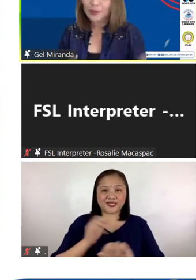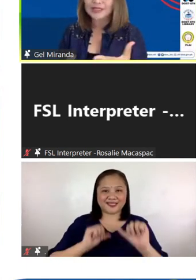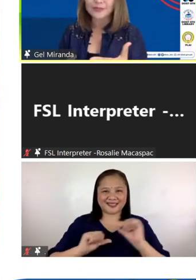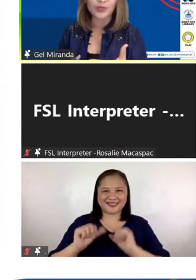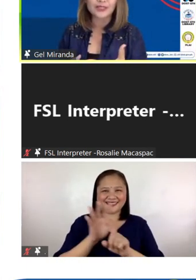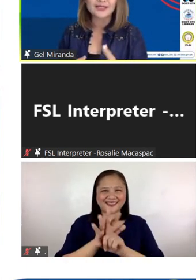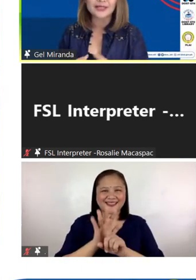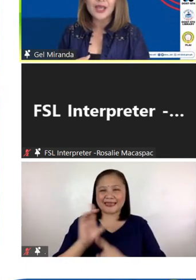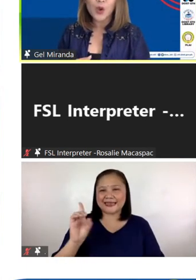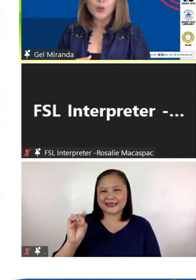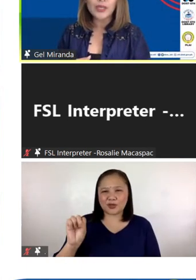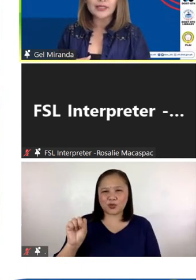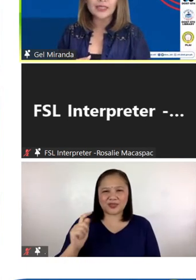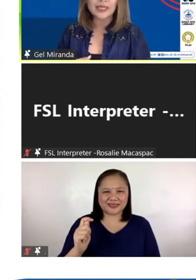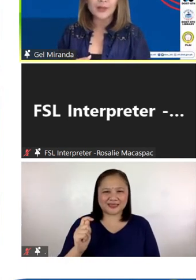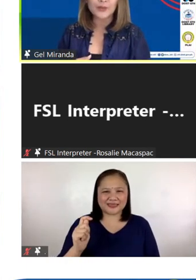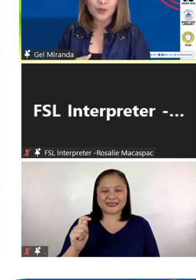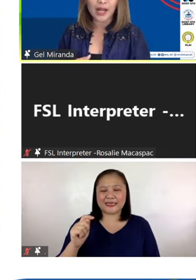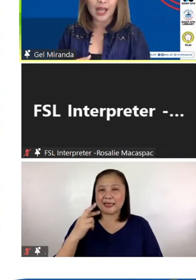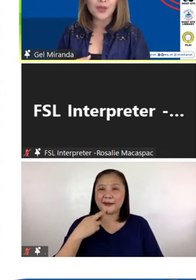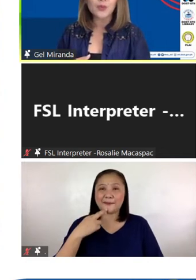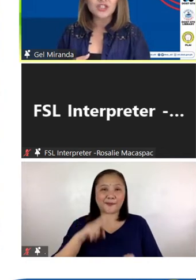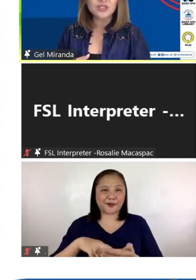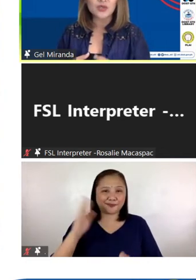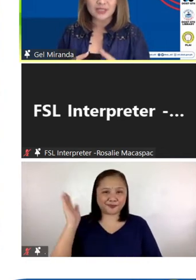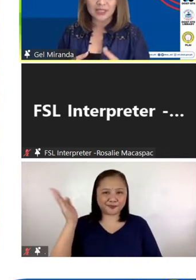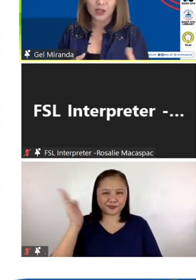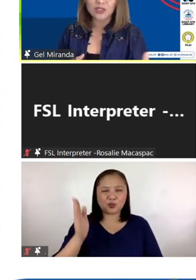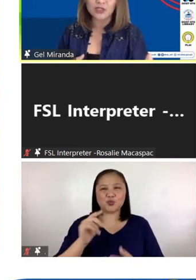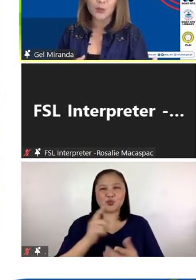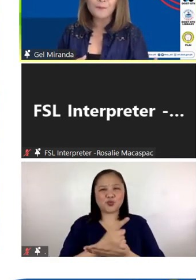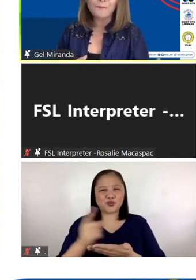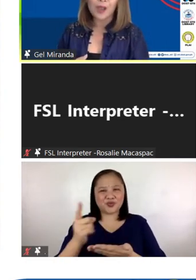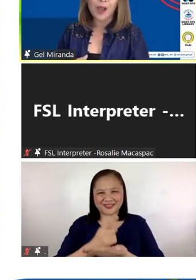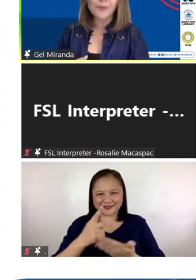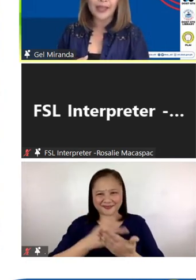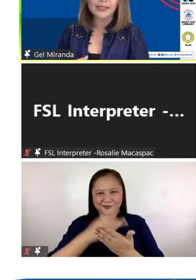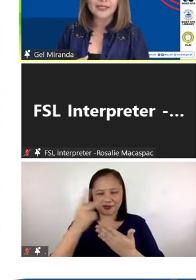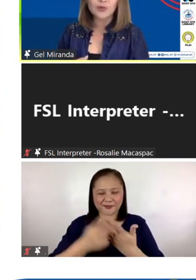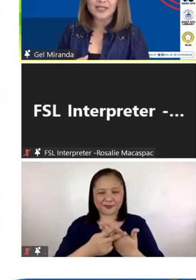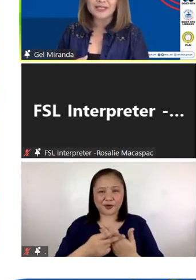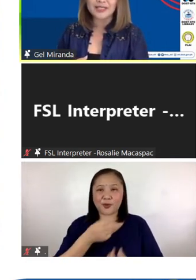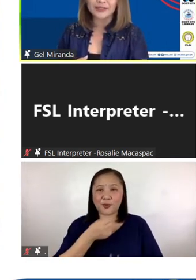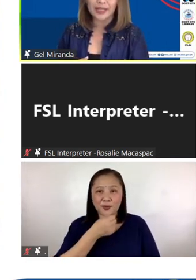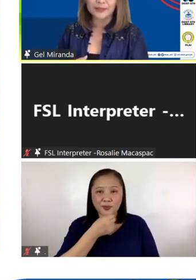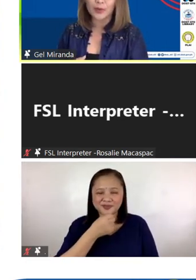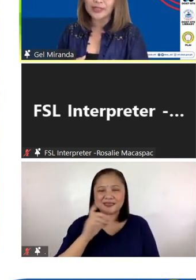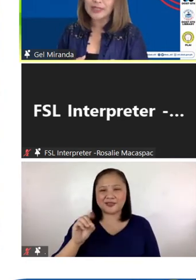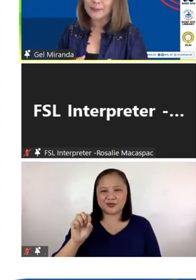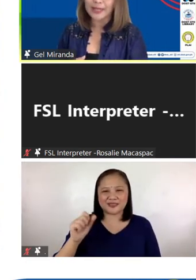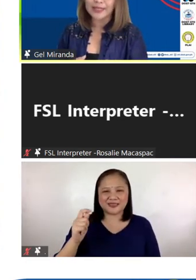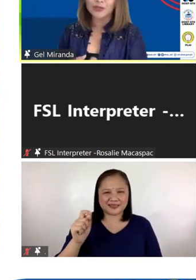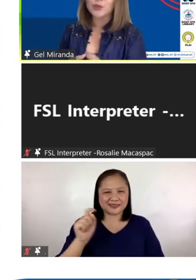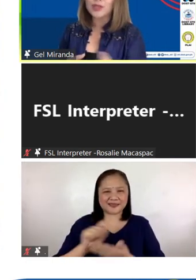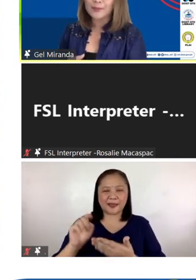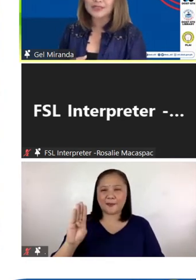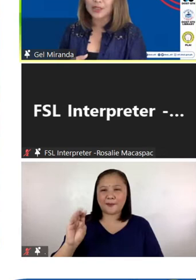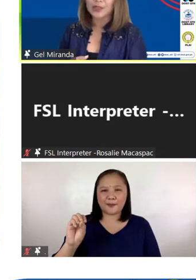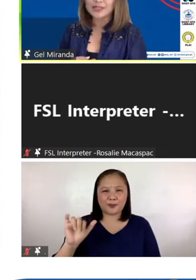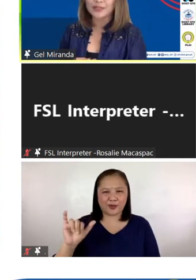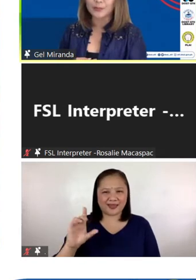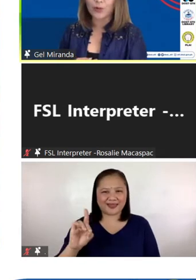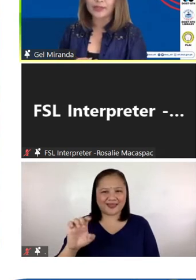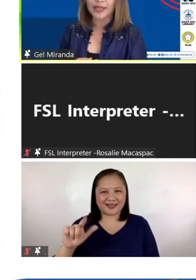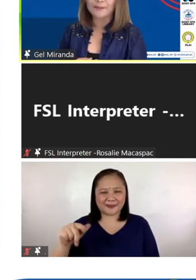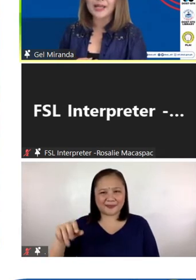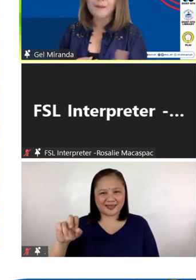yung DOST Report is a weekly program which is hosted also by DOST Secretary Boy de la Peña. Doon naman sa